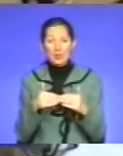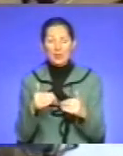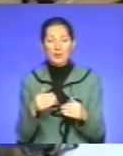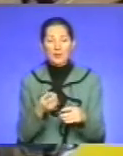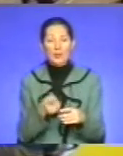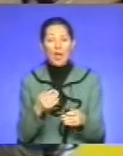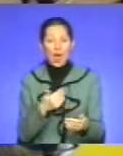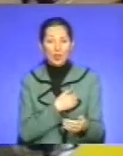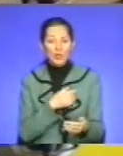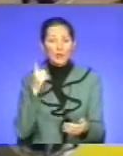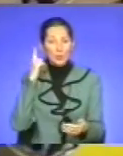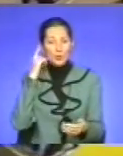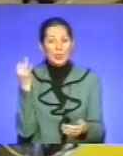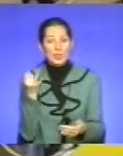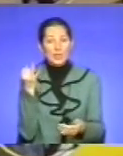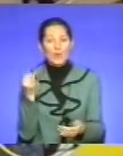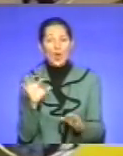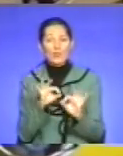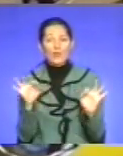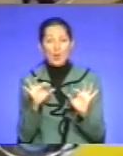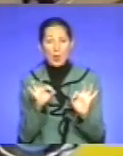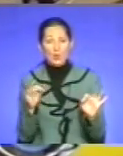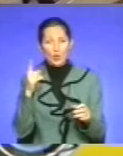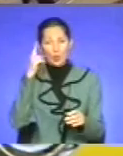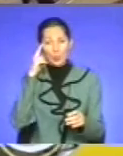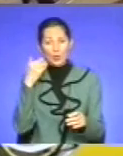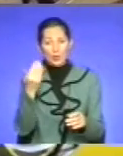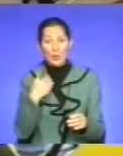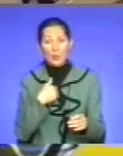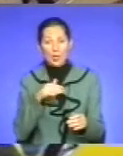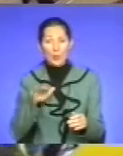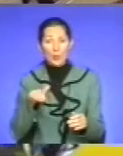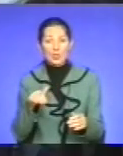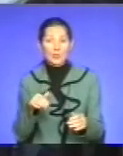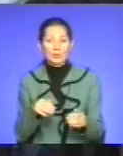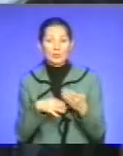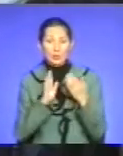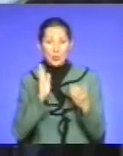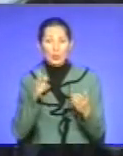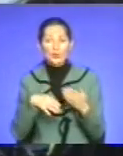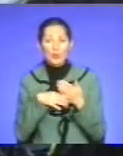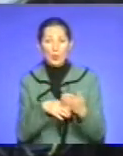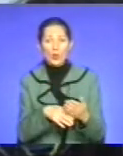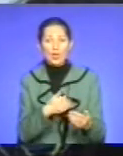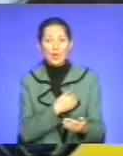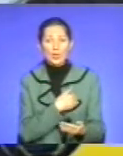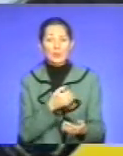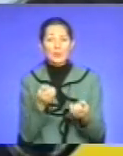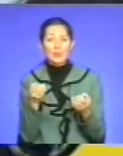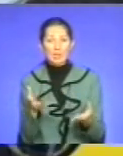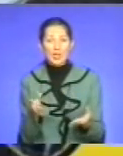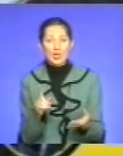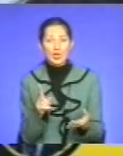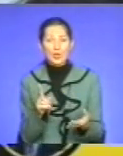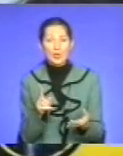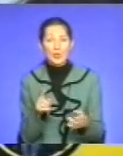цікаву інформацію. І думаю, що вона мені потім в майбутньому допоможе. Хотілося б, звичайно, щоб